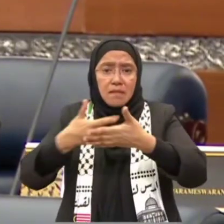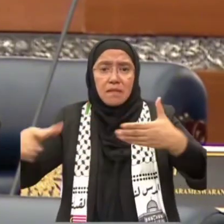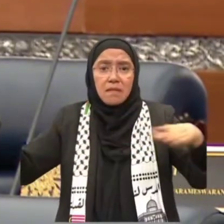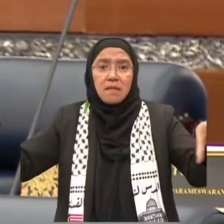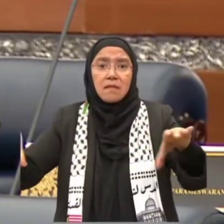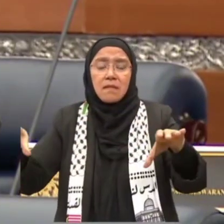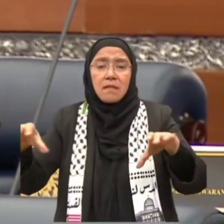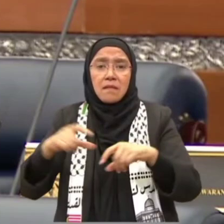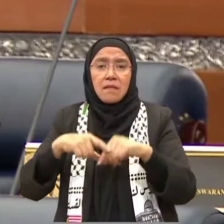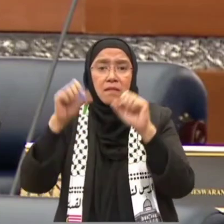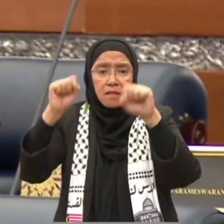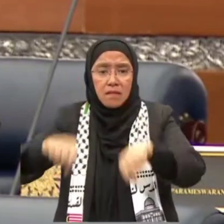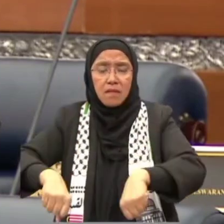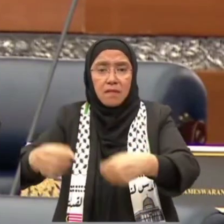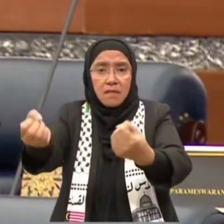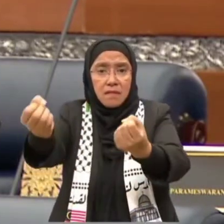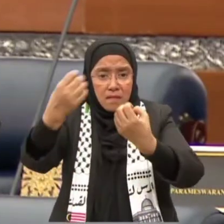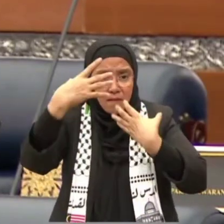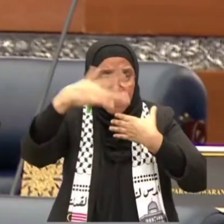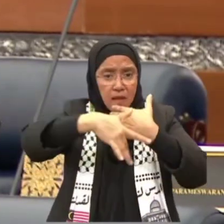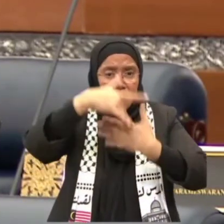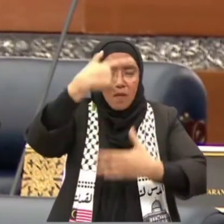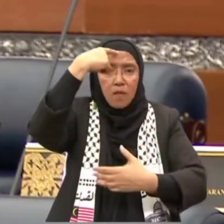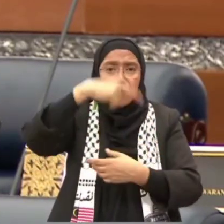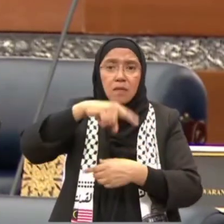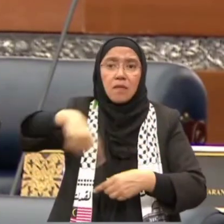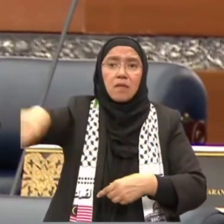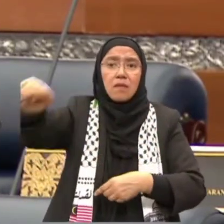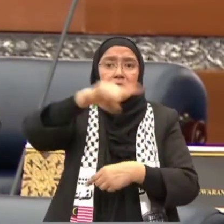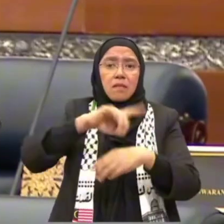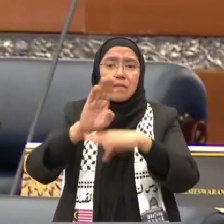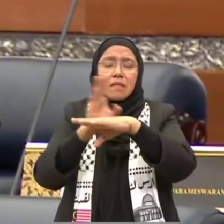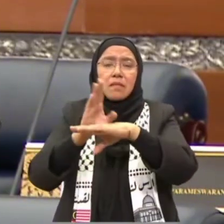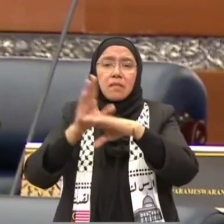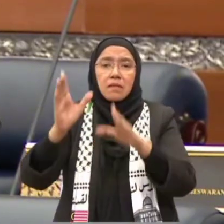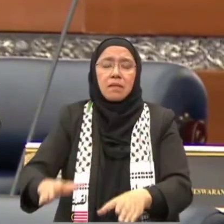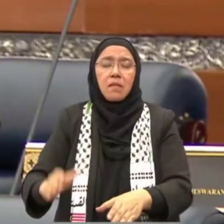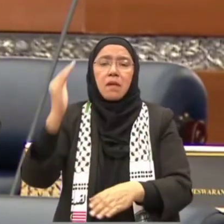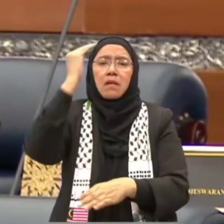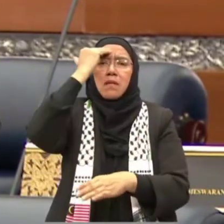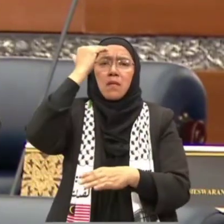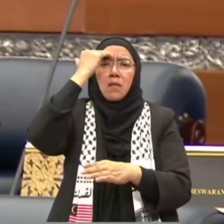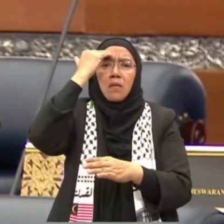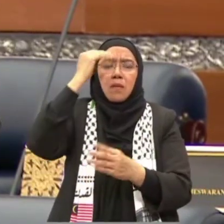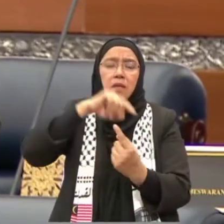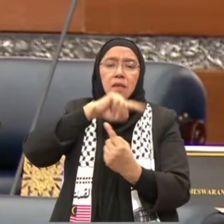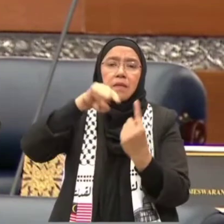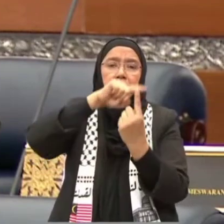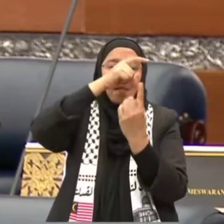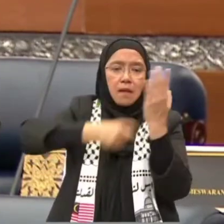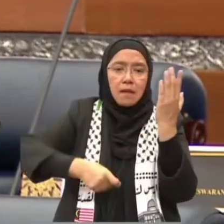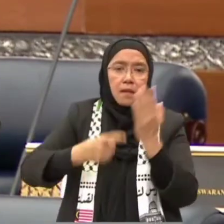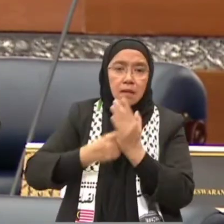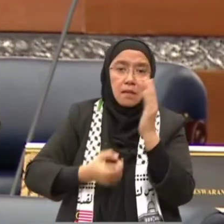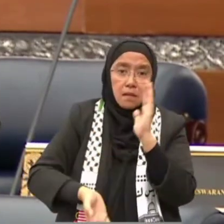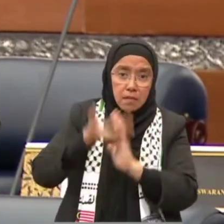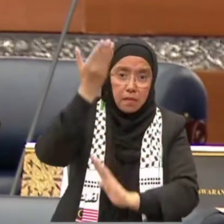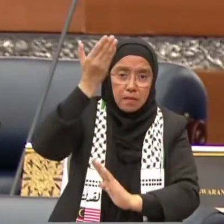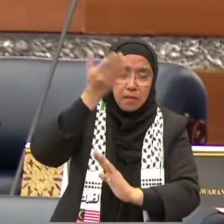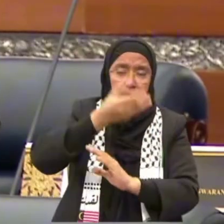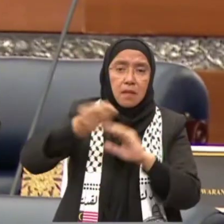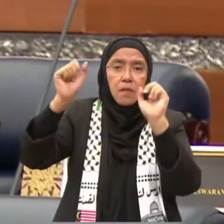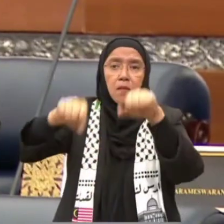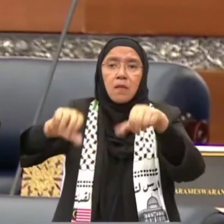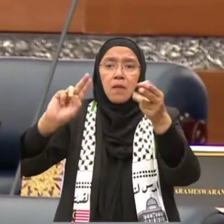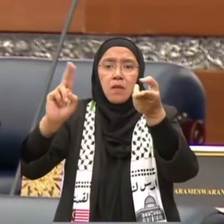semua pemain industri mereka tahu bila harga akan naik, ya, supaya mereka dapat